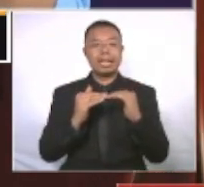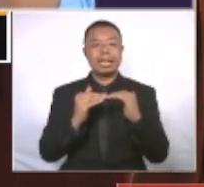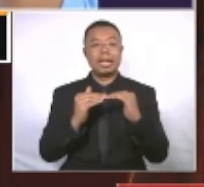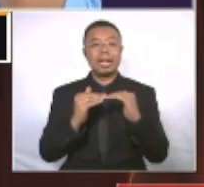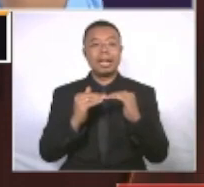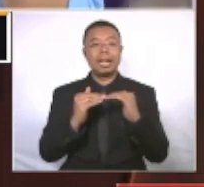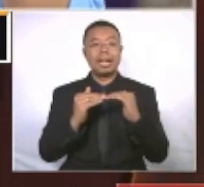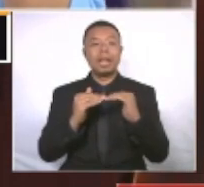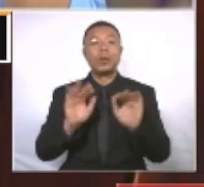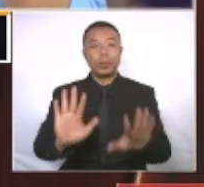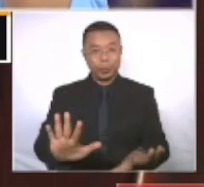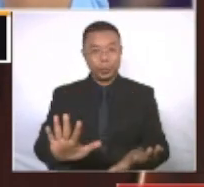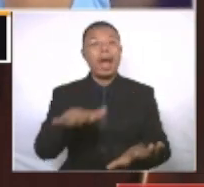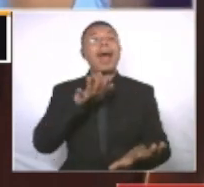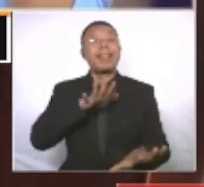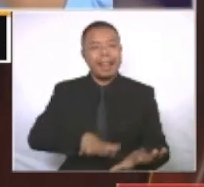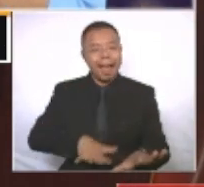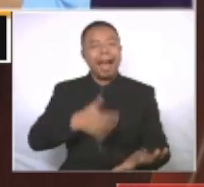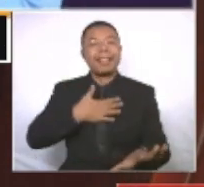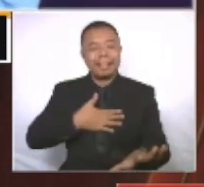Jumlah